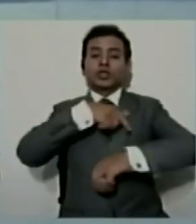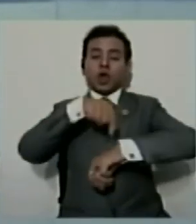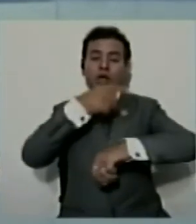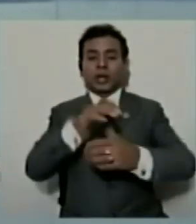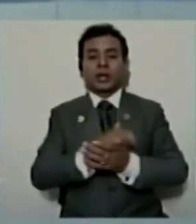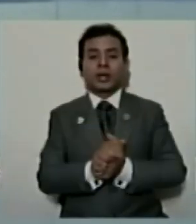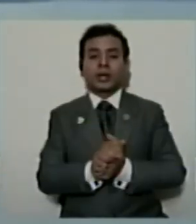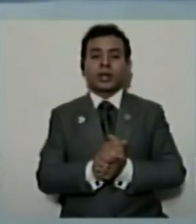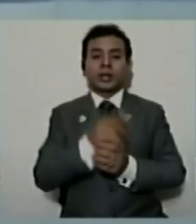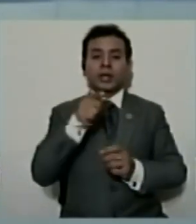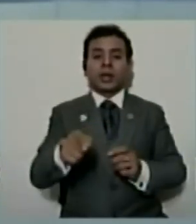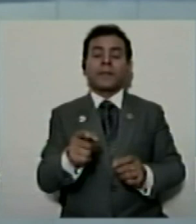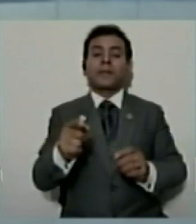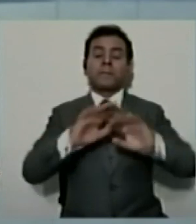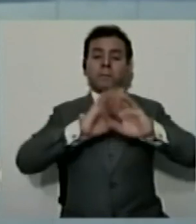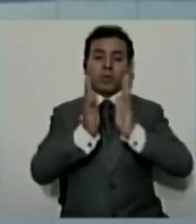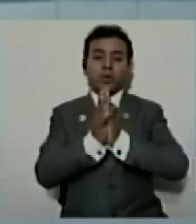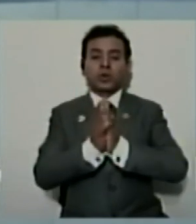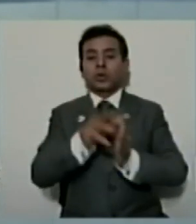2,891 জন, এবং এ পর্যন্ত